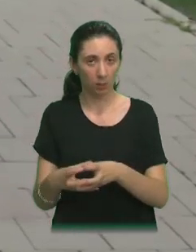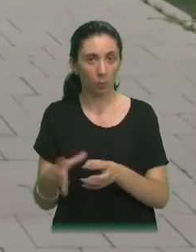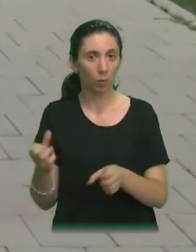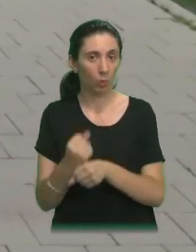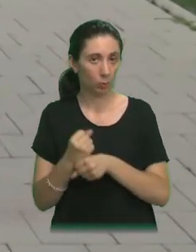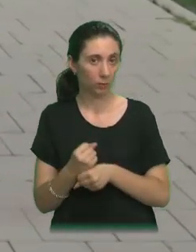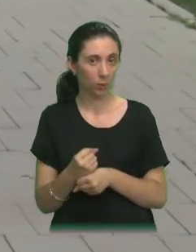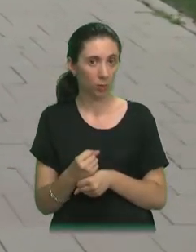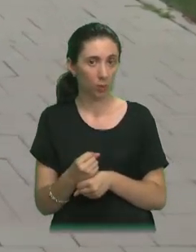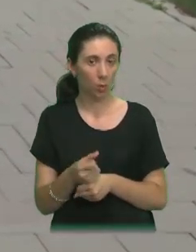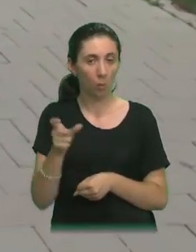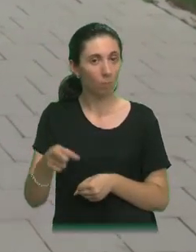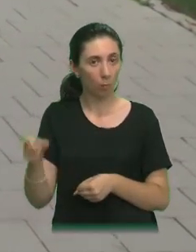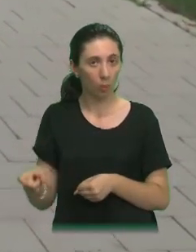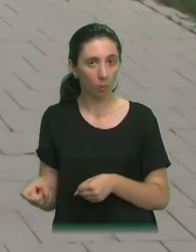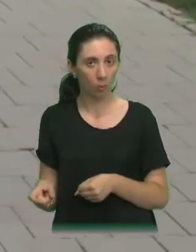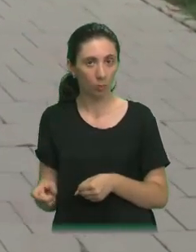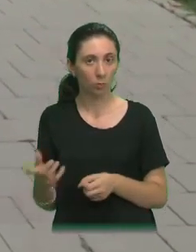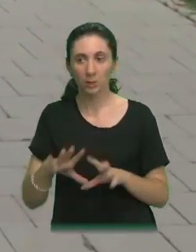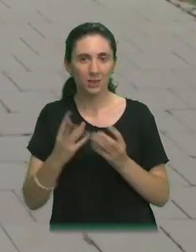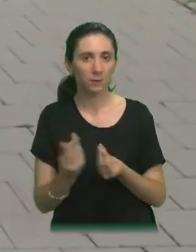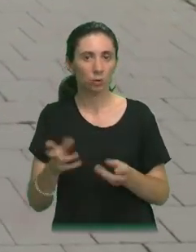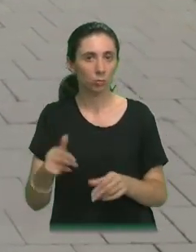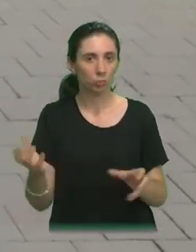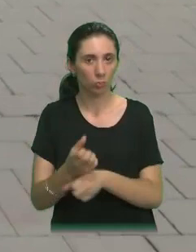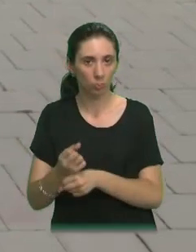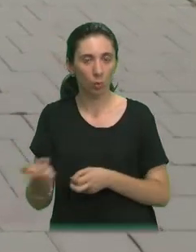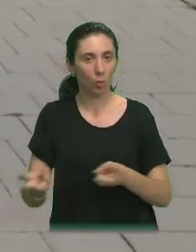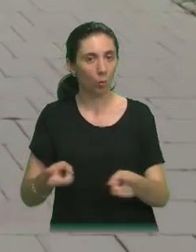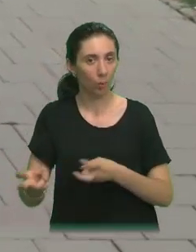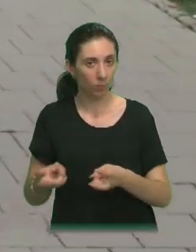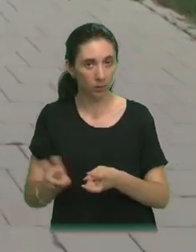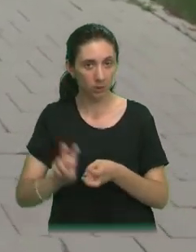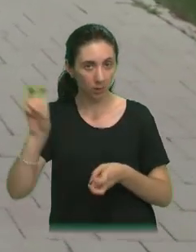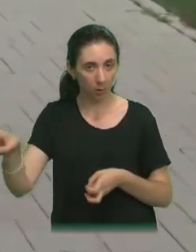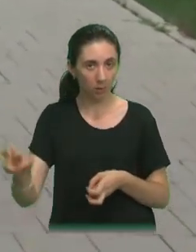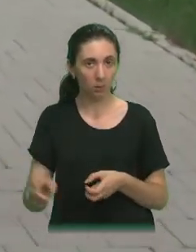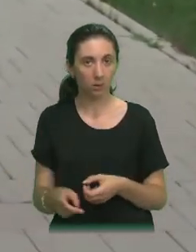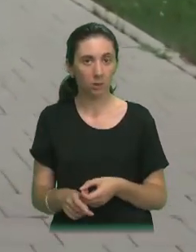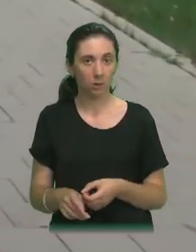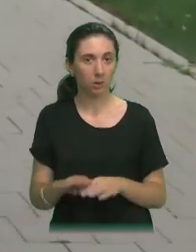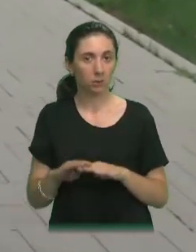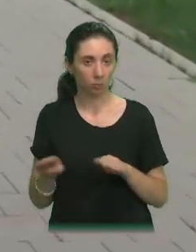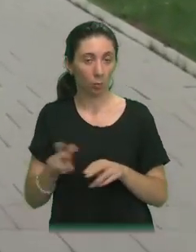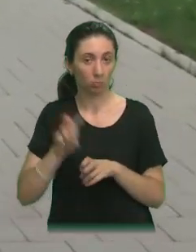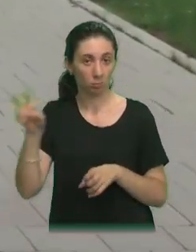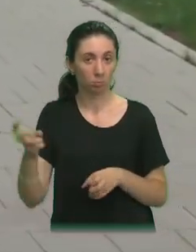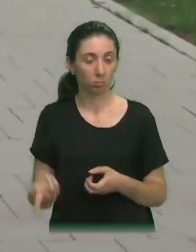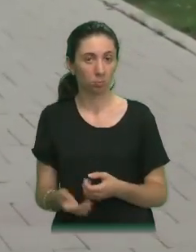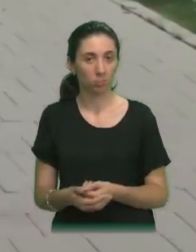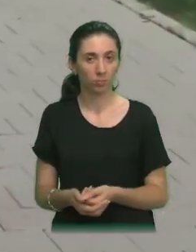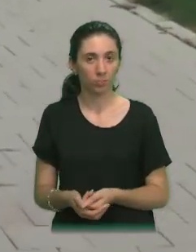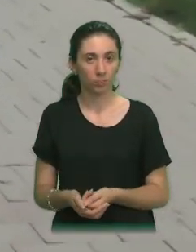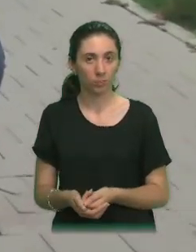smo obranili naslov prvaka Hrvatske, ekipno osvojili pojedinačno gotovo sve što se